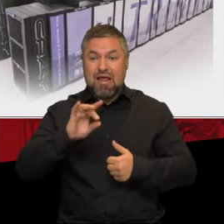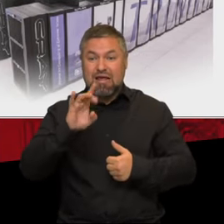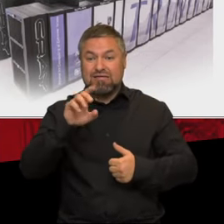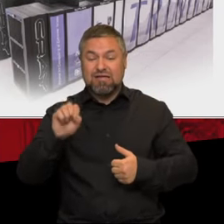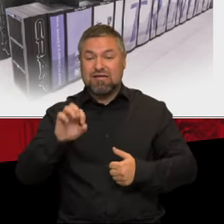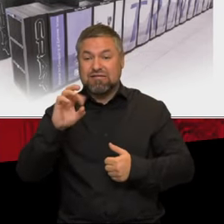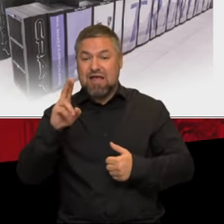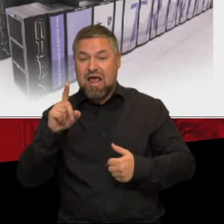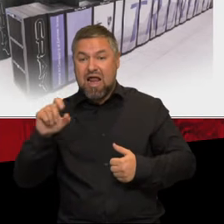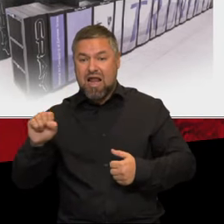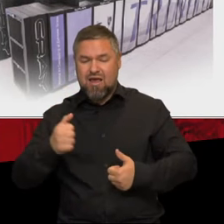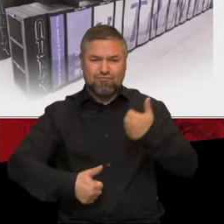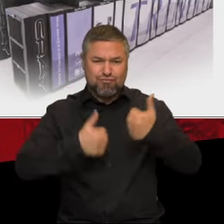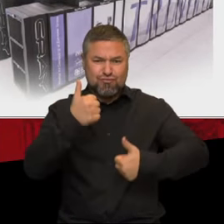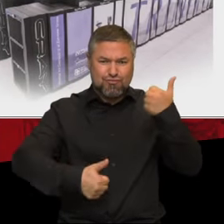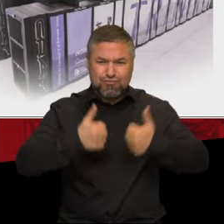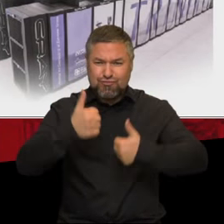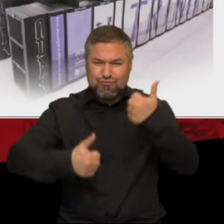czyli to przejście do